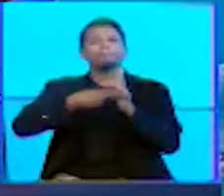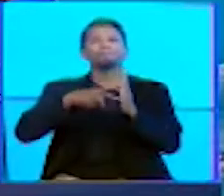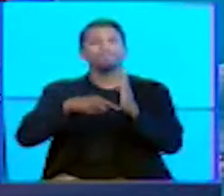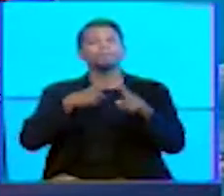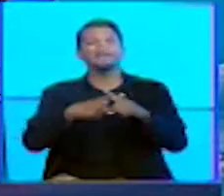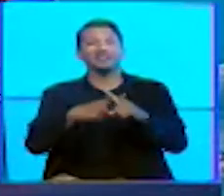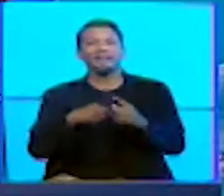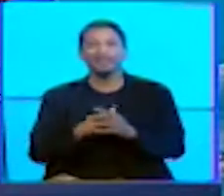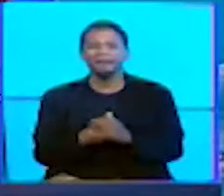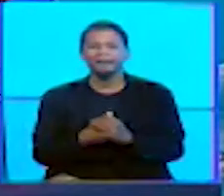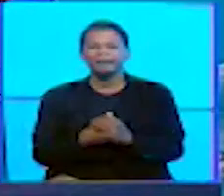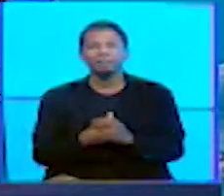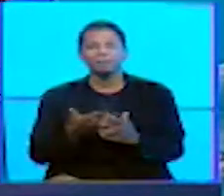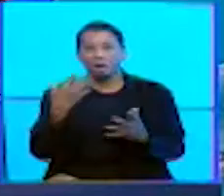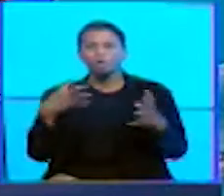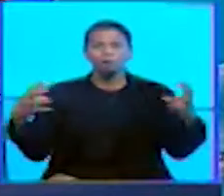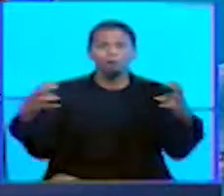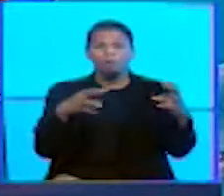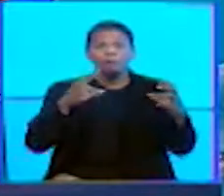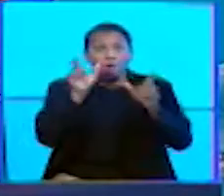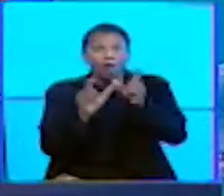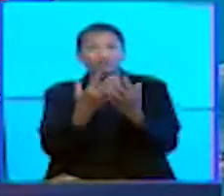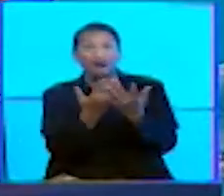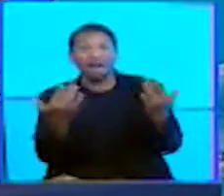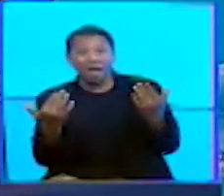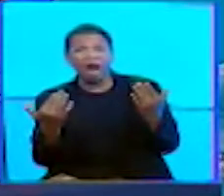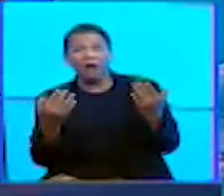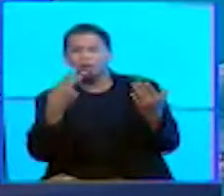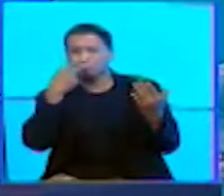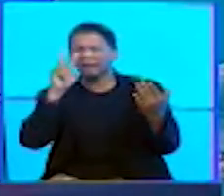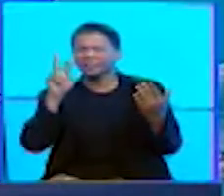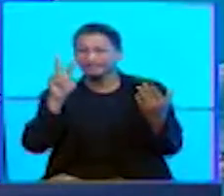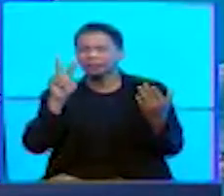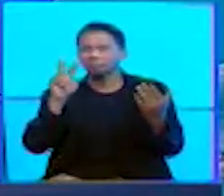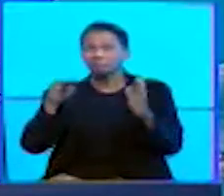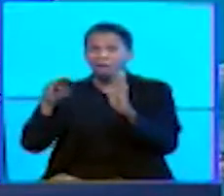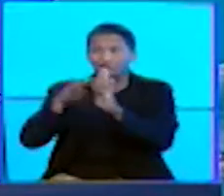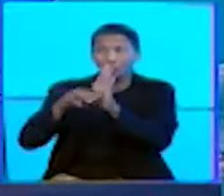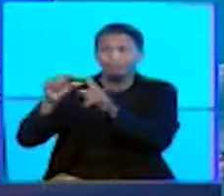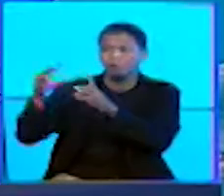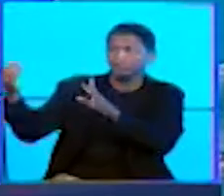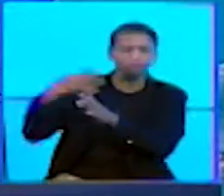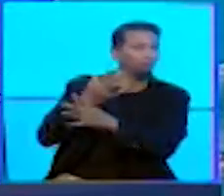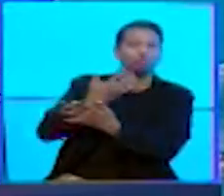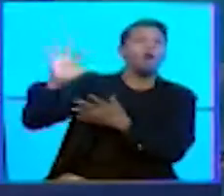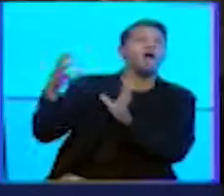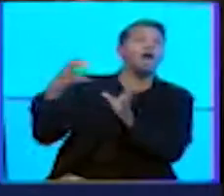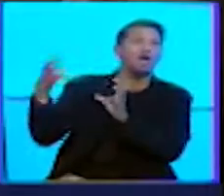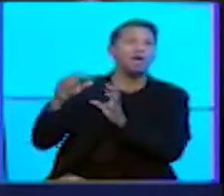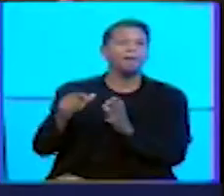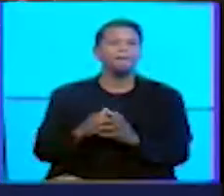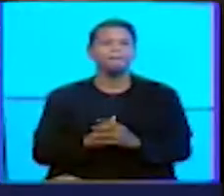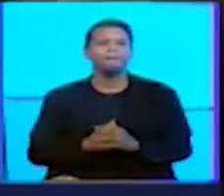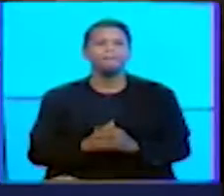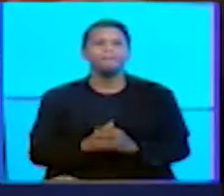disegel sempat terjadi ketegangan saat pengunjung Seorang warga negara asing menolak ditertibkan oleh petugas hai